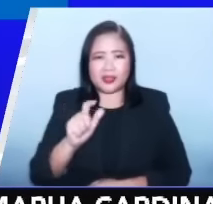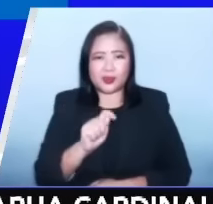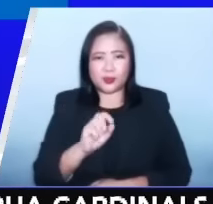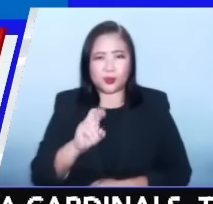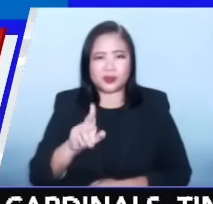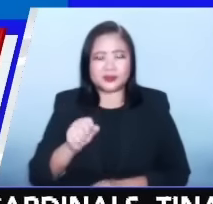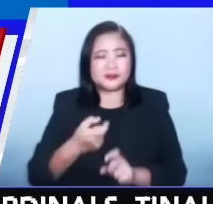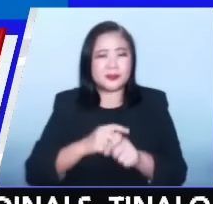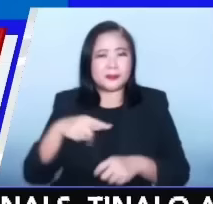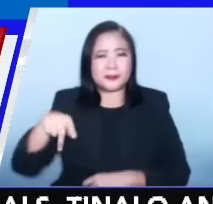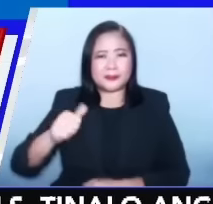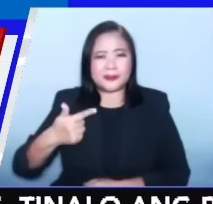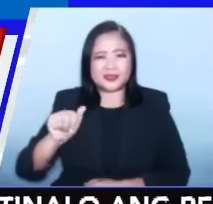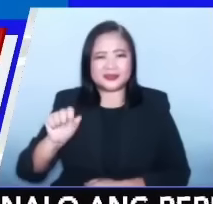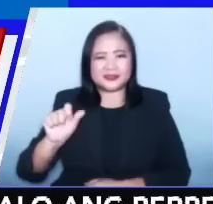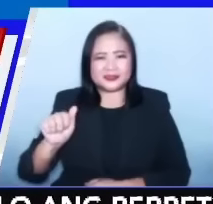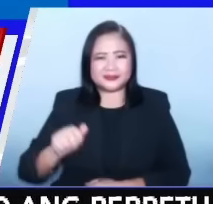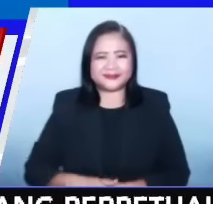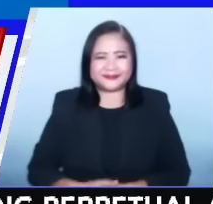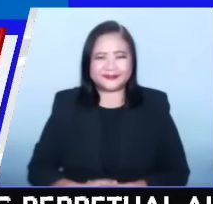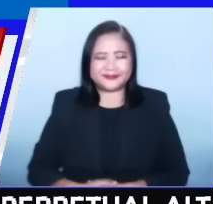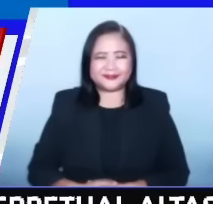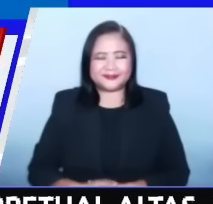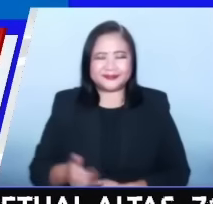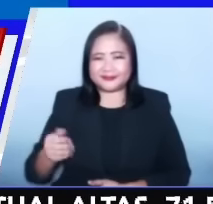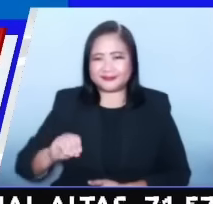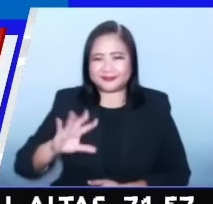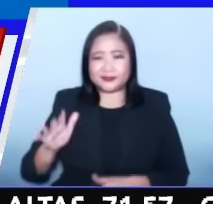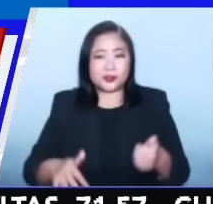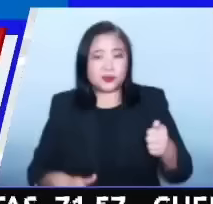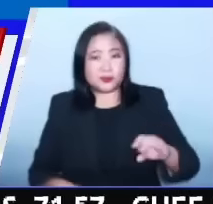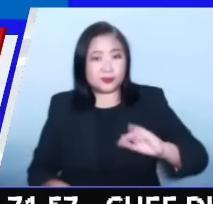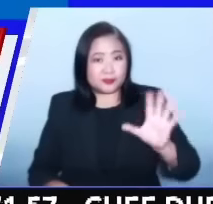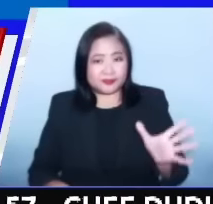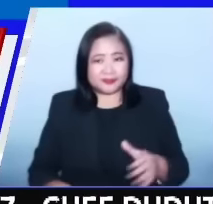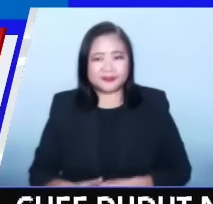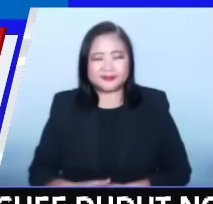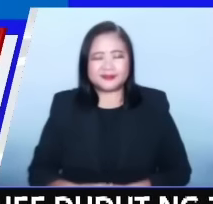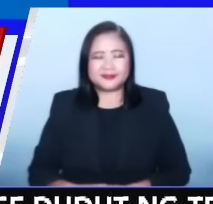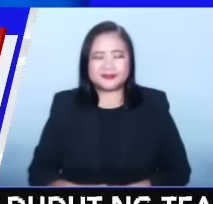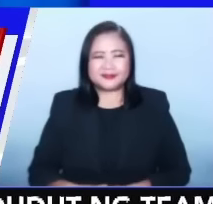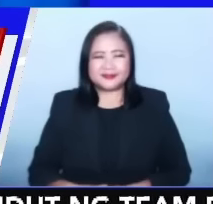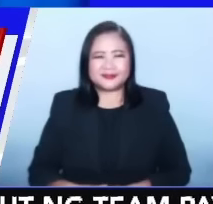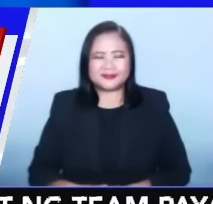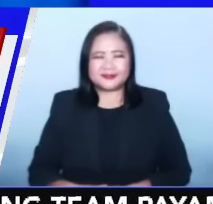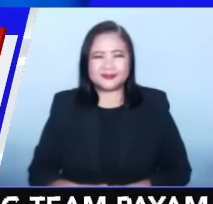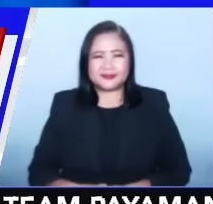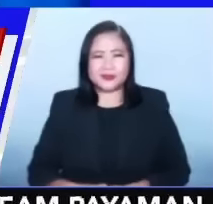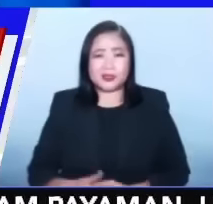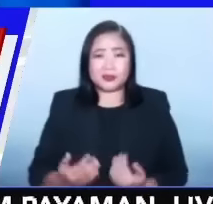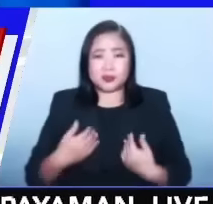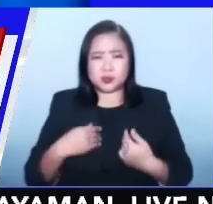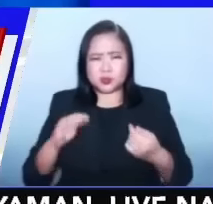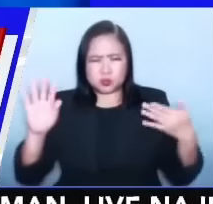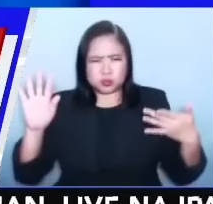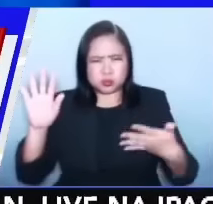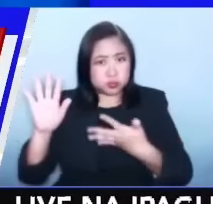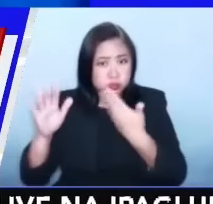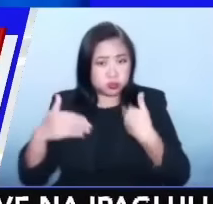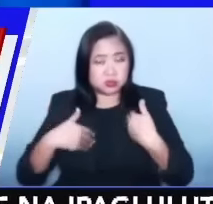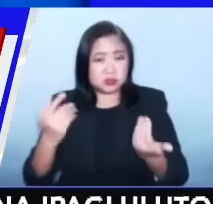umaga. Magandang umaga din po sa inyo dyan, pati na rin sa ating mga tagasubaybay. May nagbago ba sa track ng bagyo?